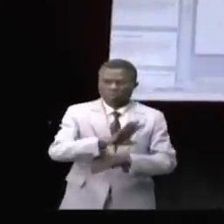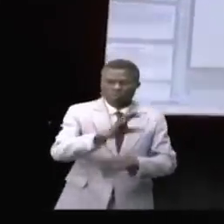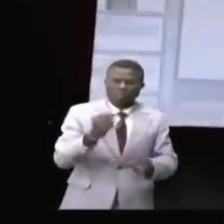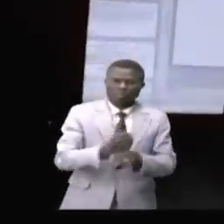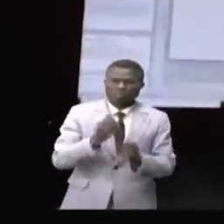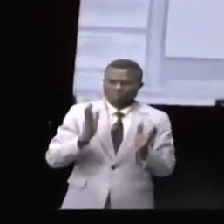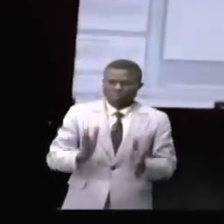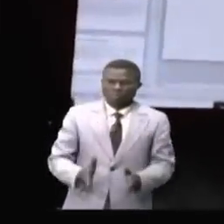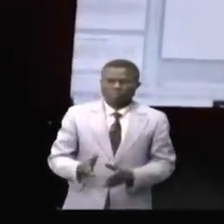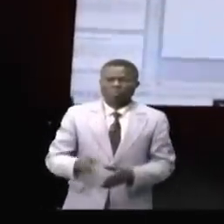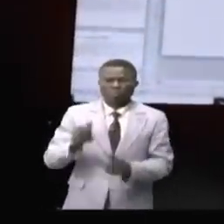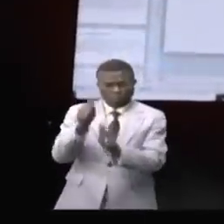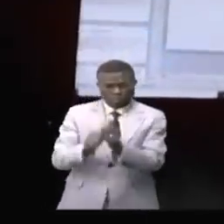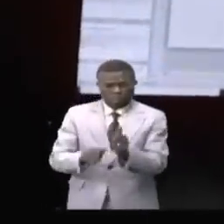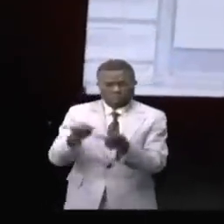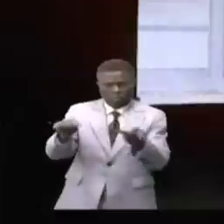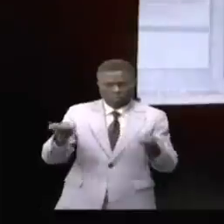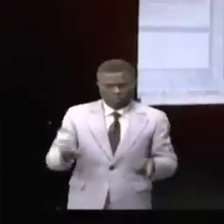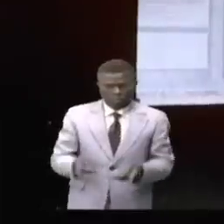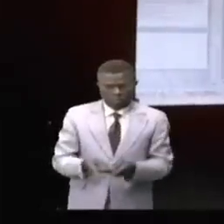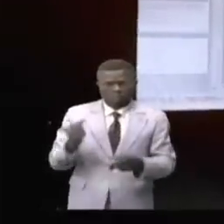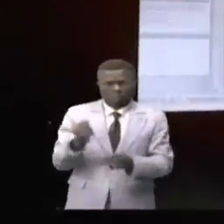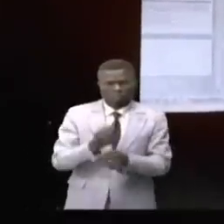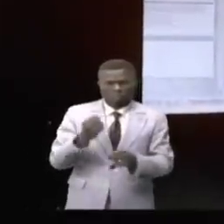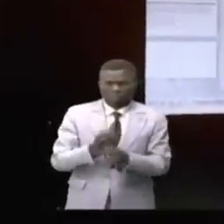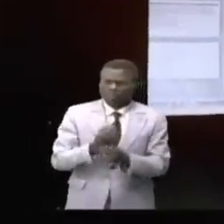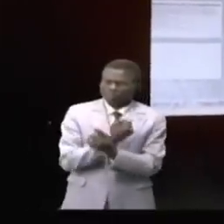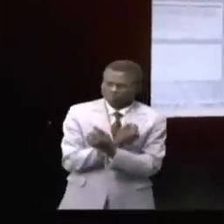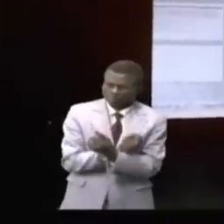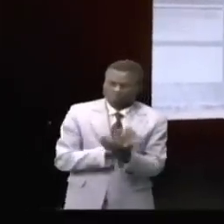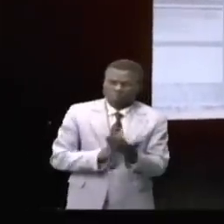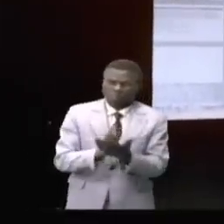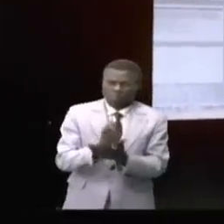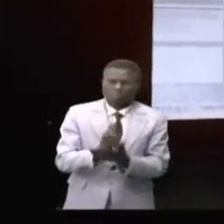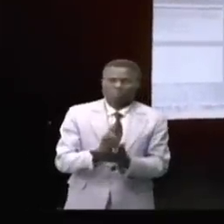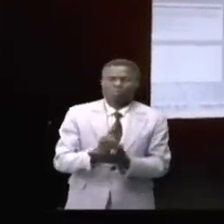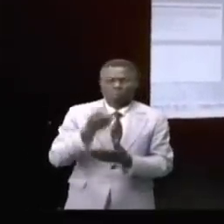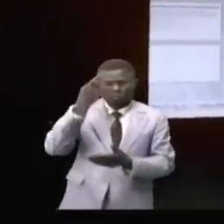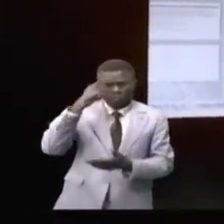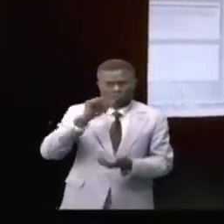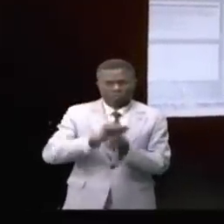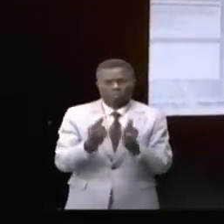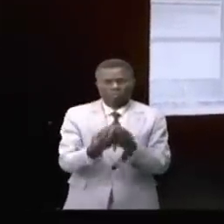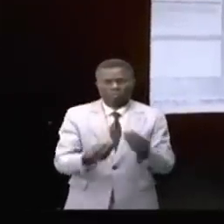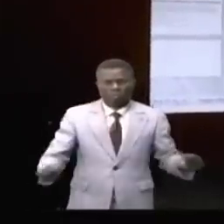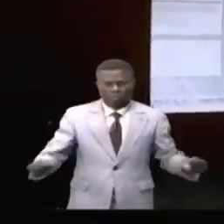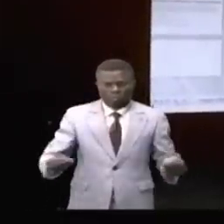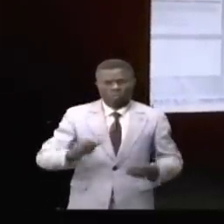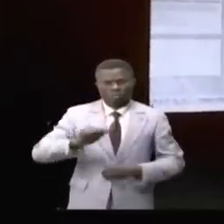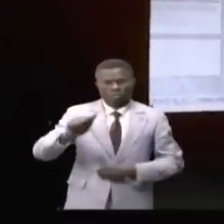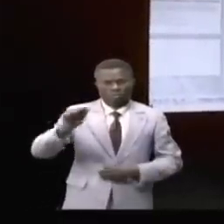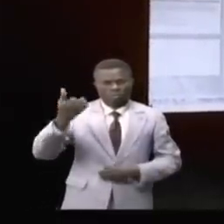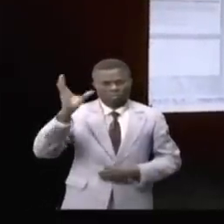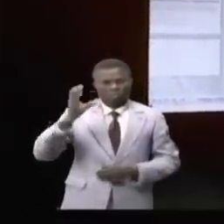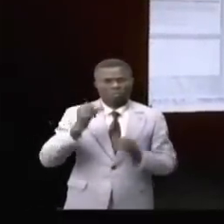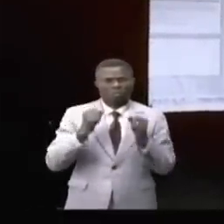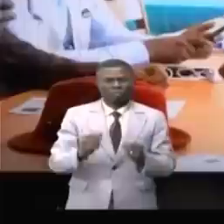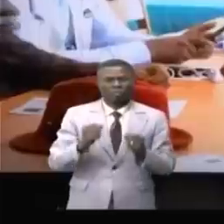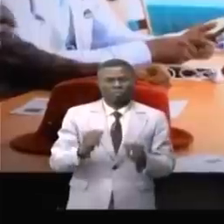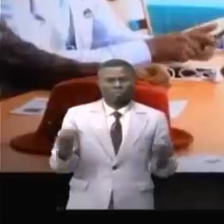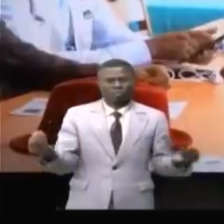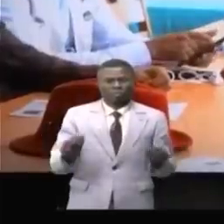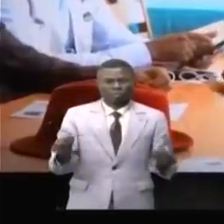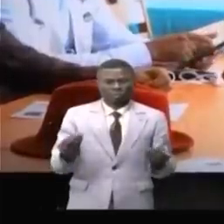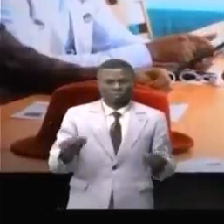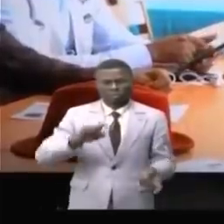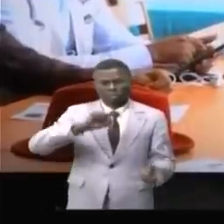ouvriers concernés, PIREC a travaillé avec toutes les parties prenantes sur les solutions intégrées et durables afin de